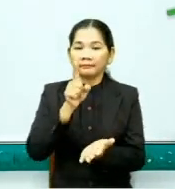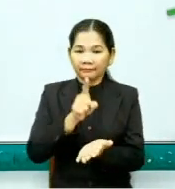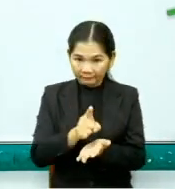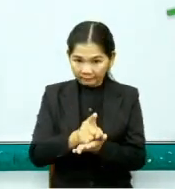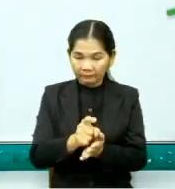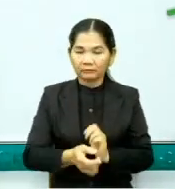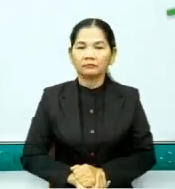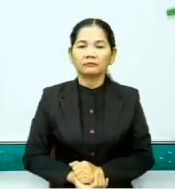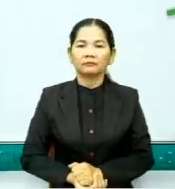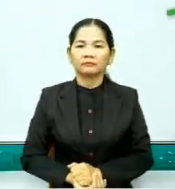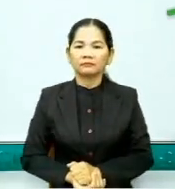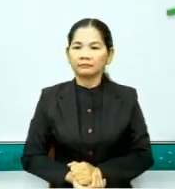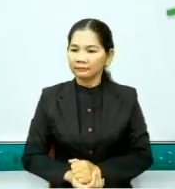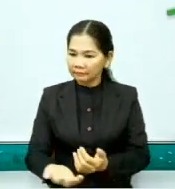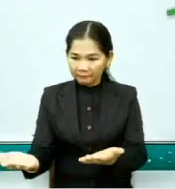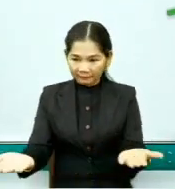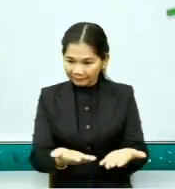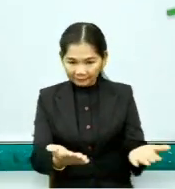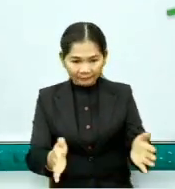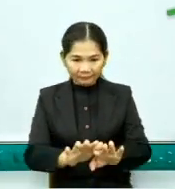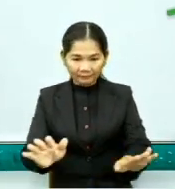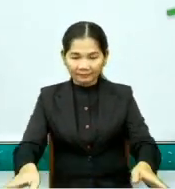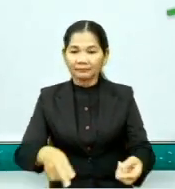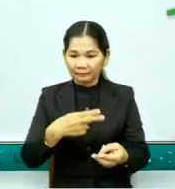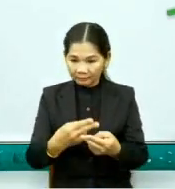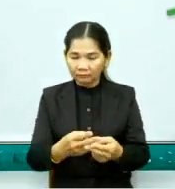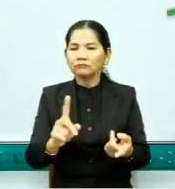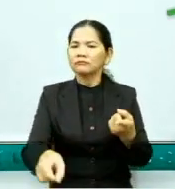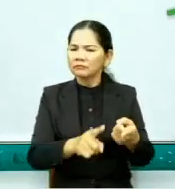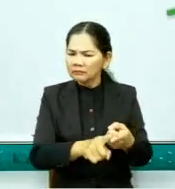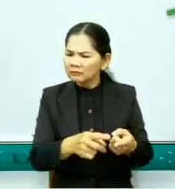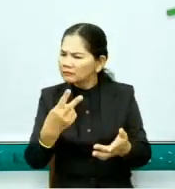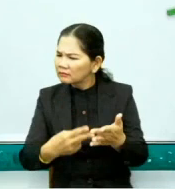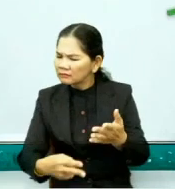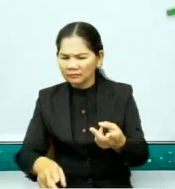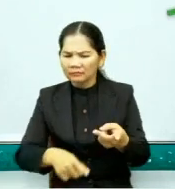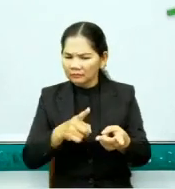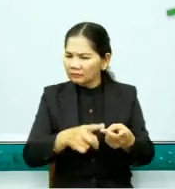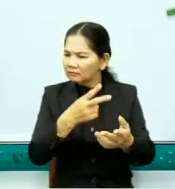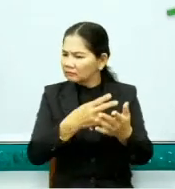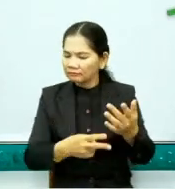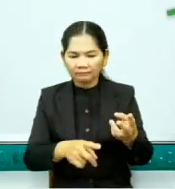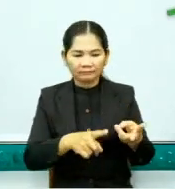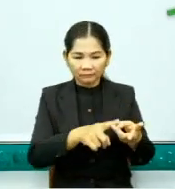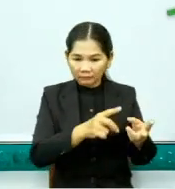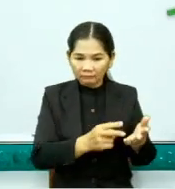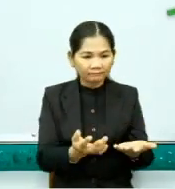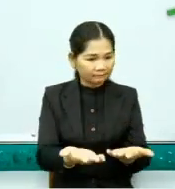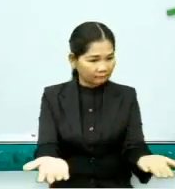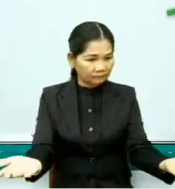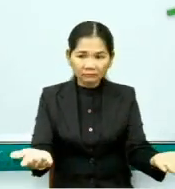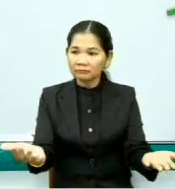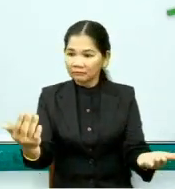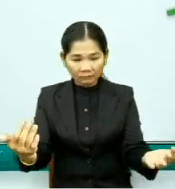khăn chả lấy con ạch lại bán là con tì môi ở vậy tớ con chả mới con ạch lại bán tì